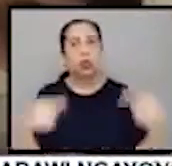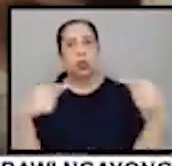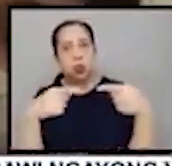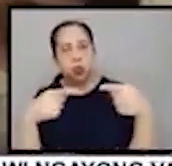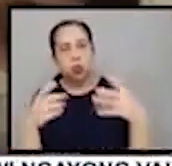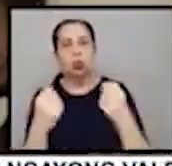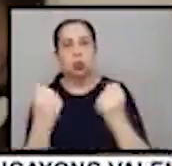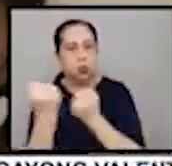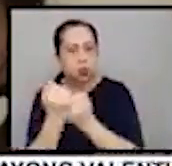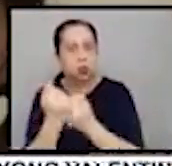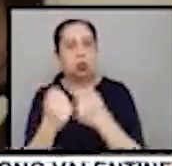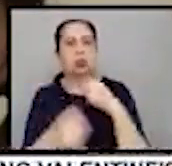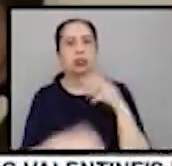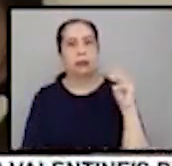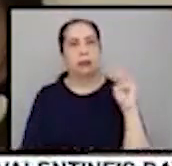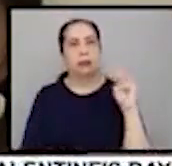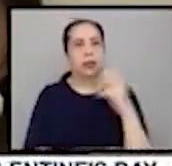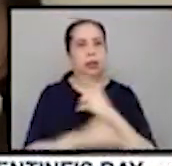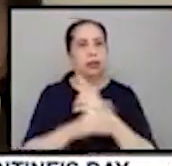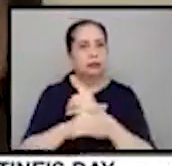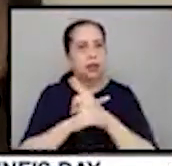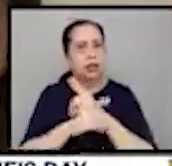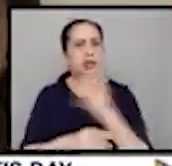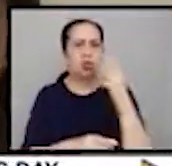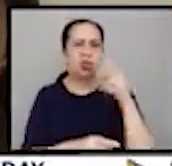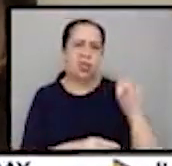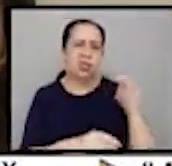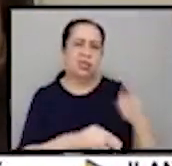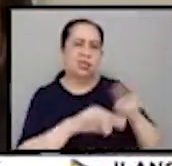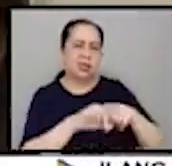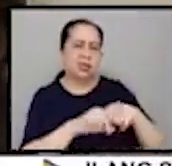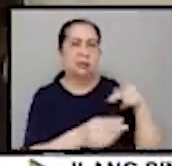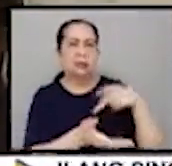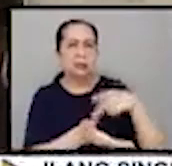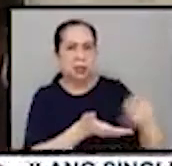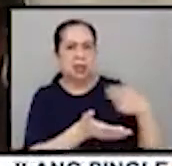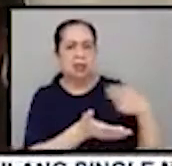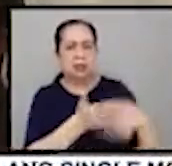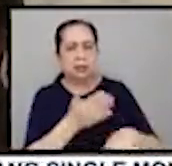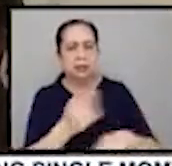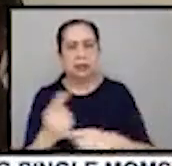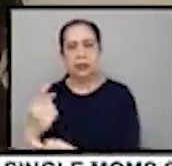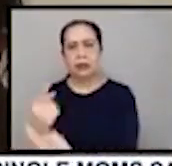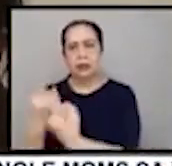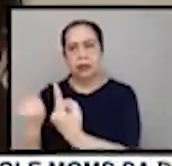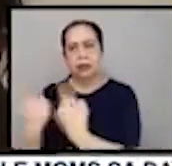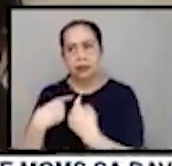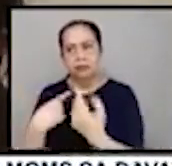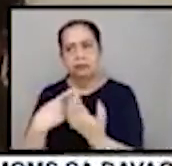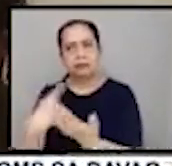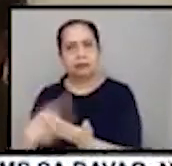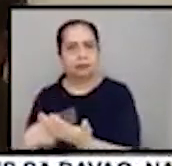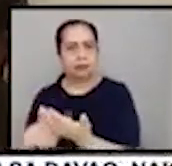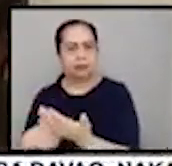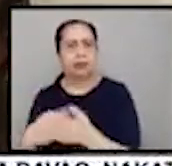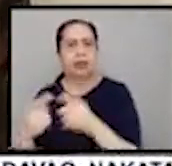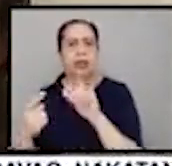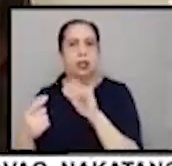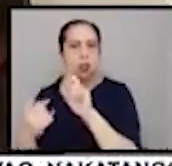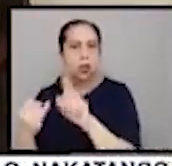LRMC, idedepensa nila kung bakit ganito ang dapat fare increase. Magsasalita ang LRT Line 1, Line